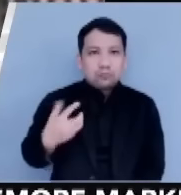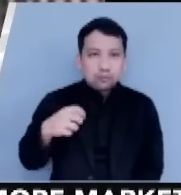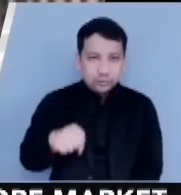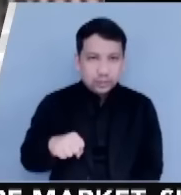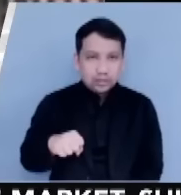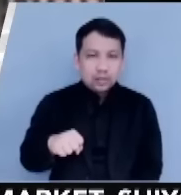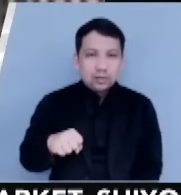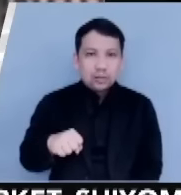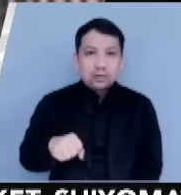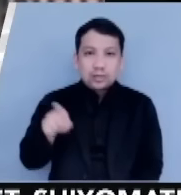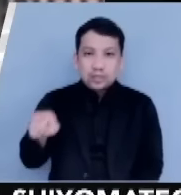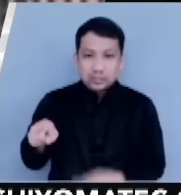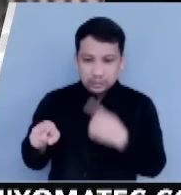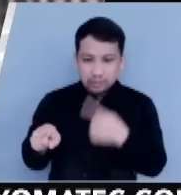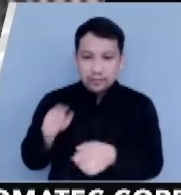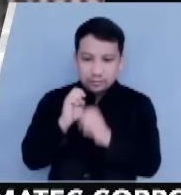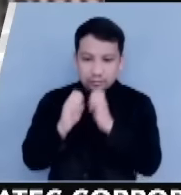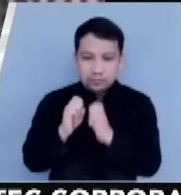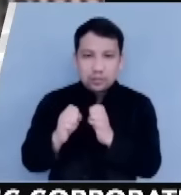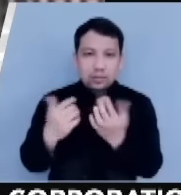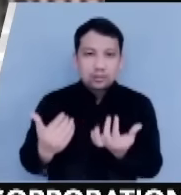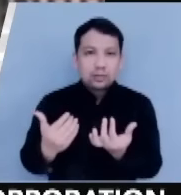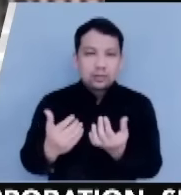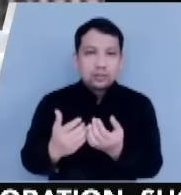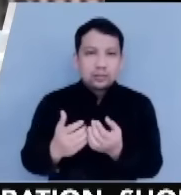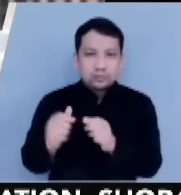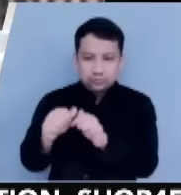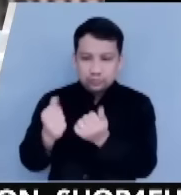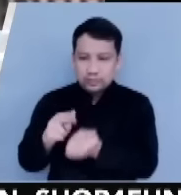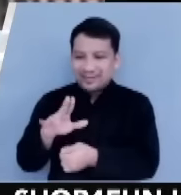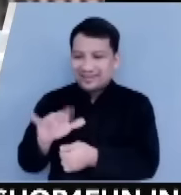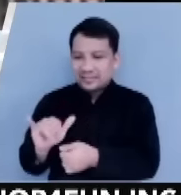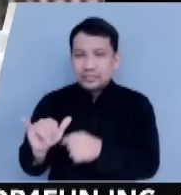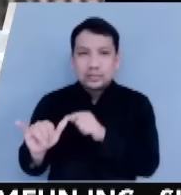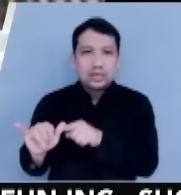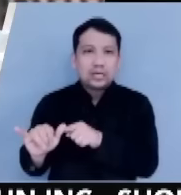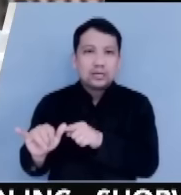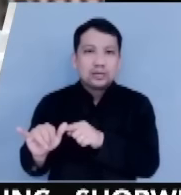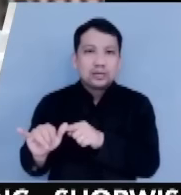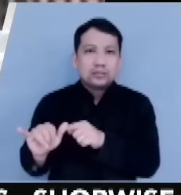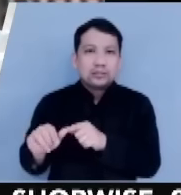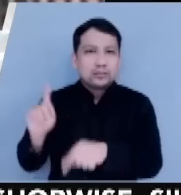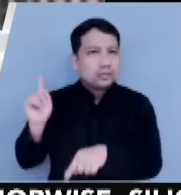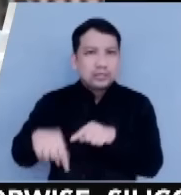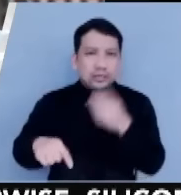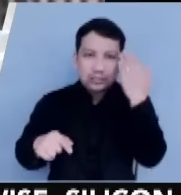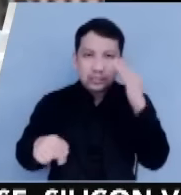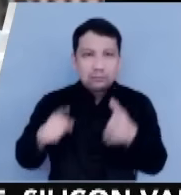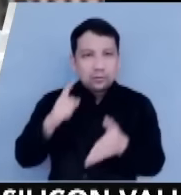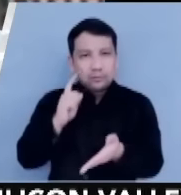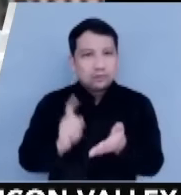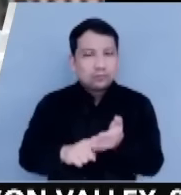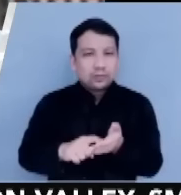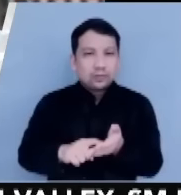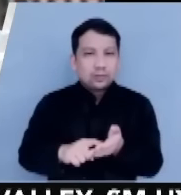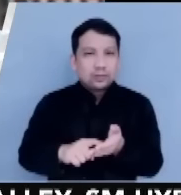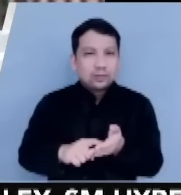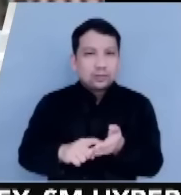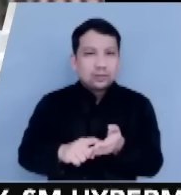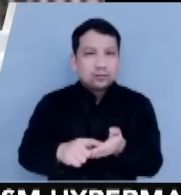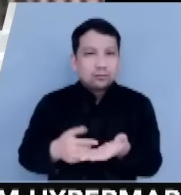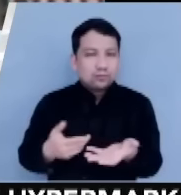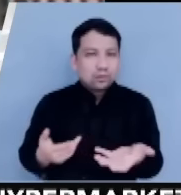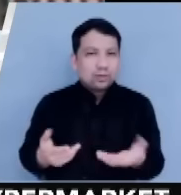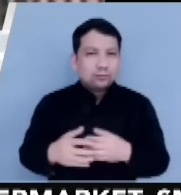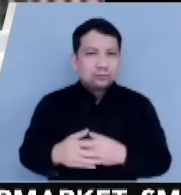embahada, yung sinasabi ng agency, we might not even know the physical